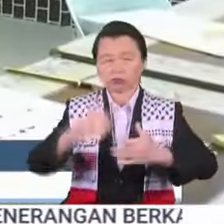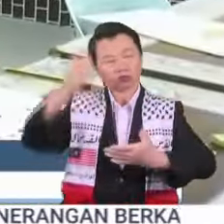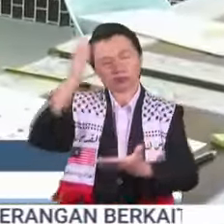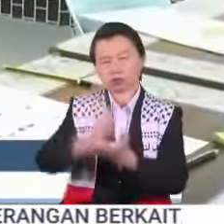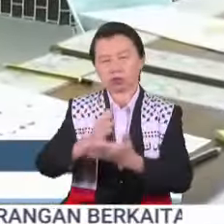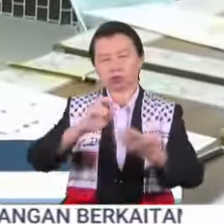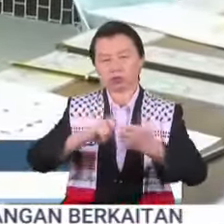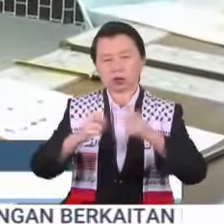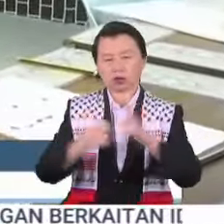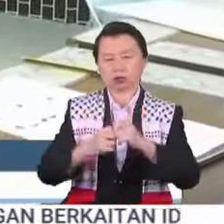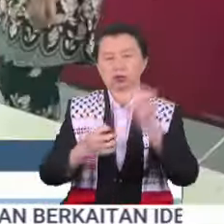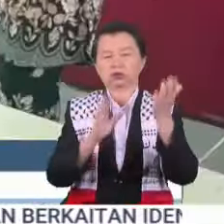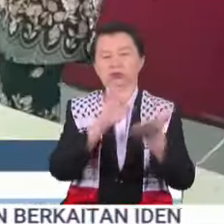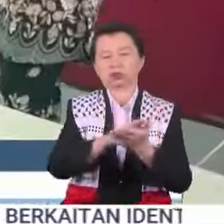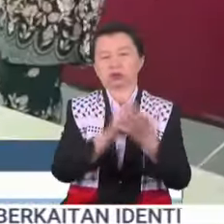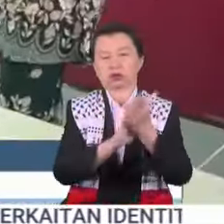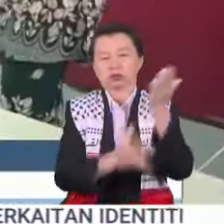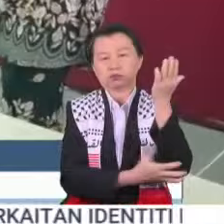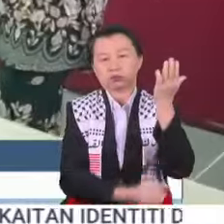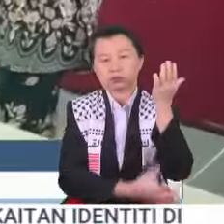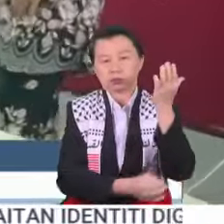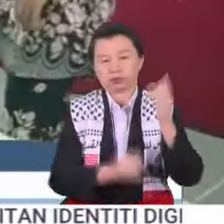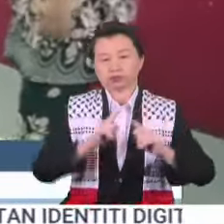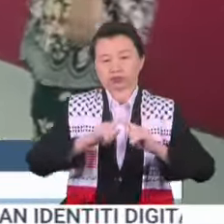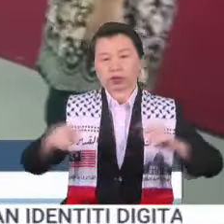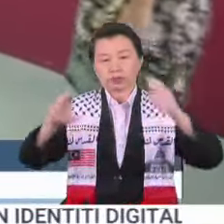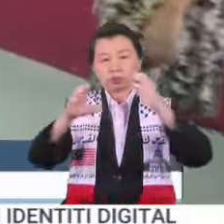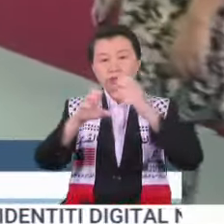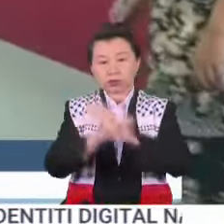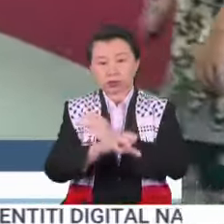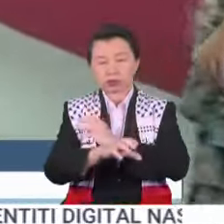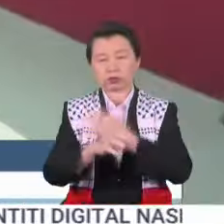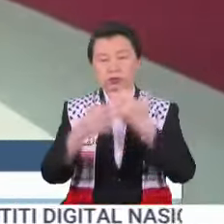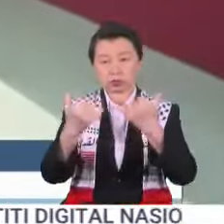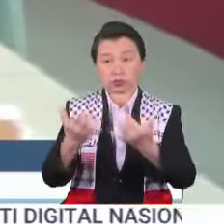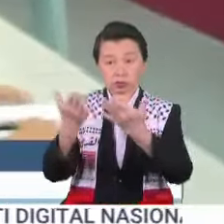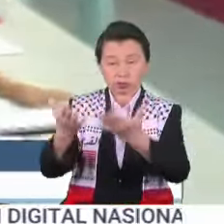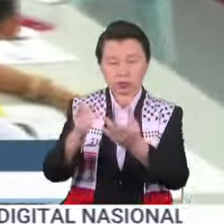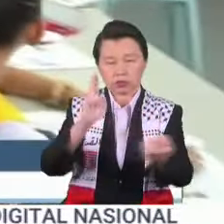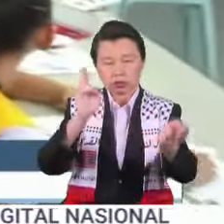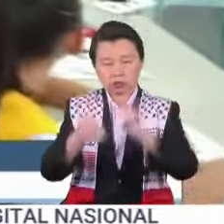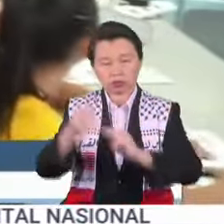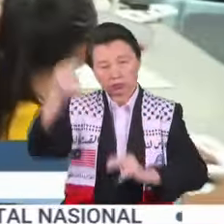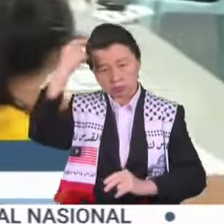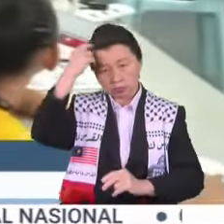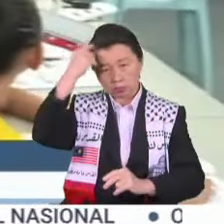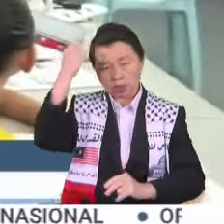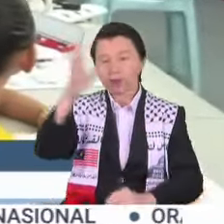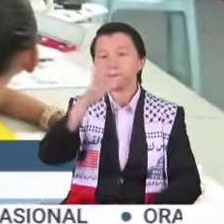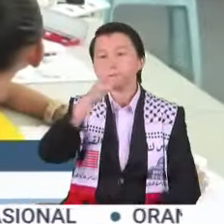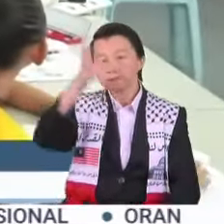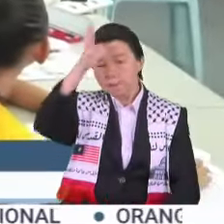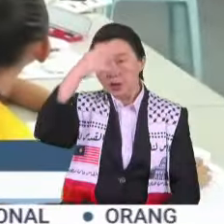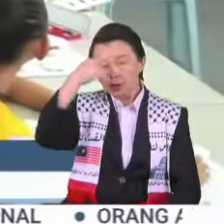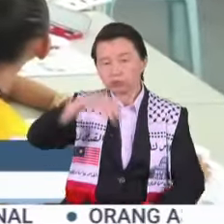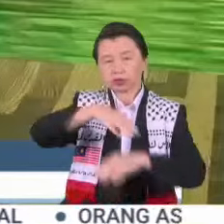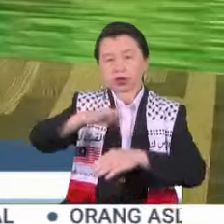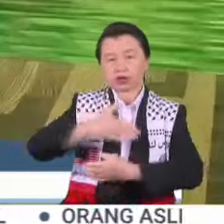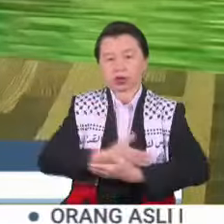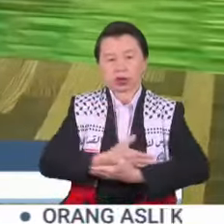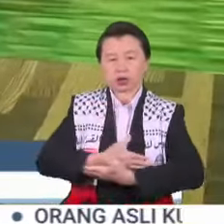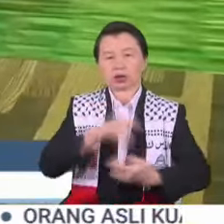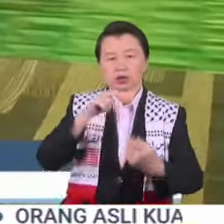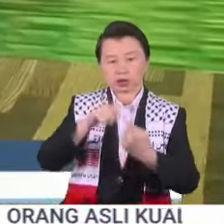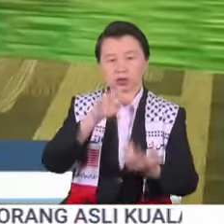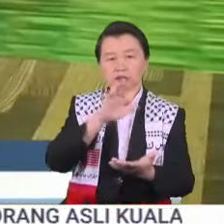menotahkan isu sekolah daif. Namun, cabaran utama di SK Tegulang ialah mengubah mentalitas mentaliti ibu bapa untuk menghantar anak-anak